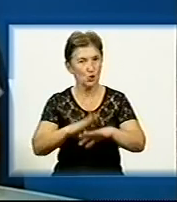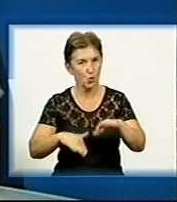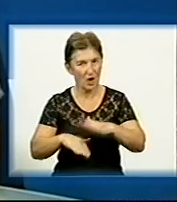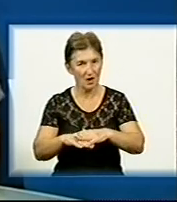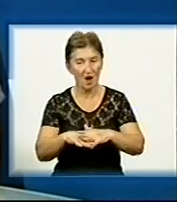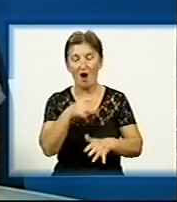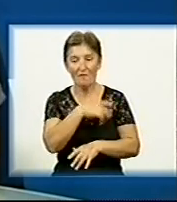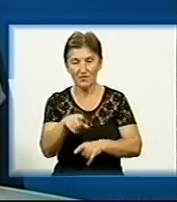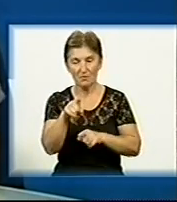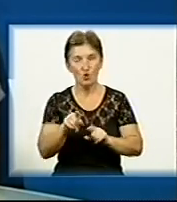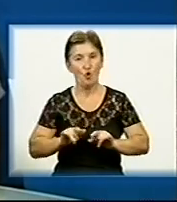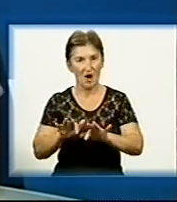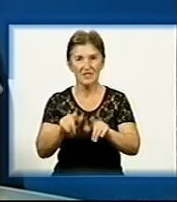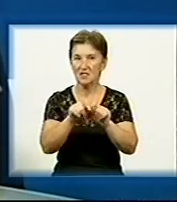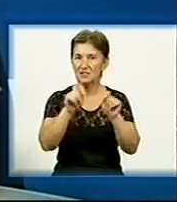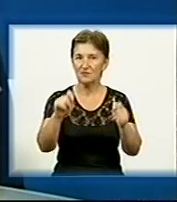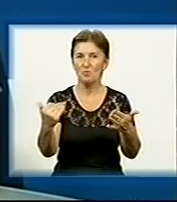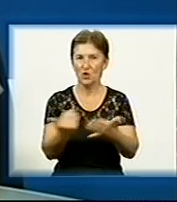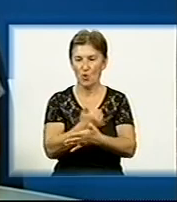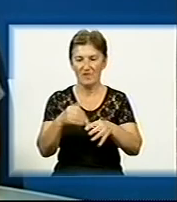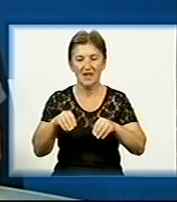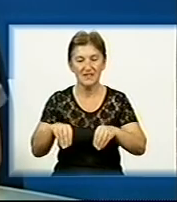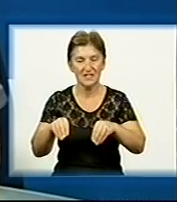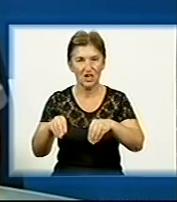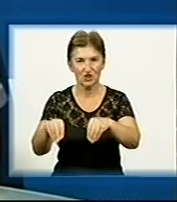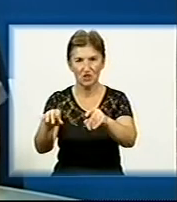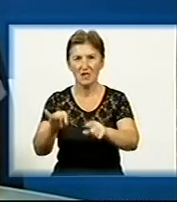і створюємо нові насадження,